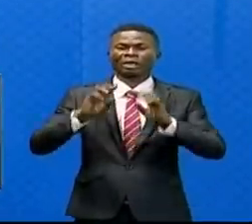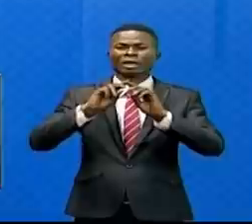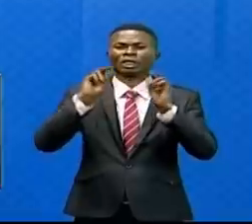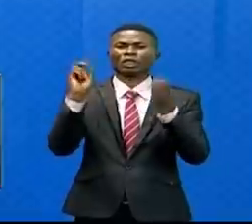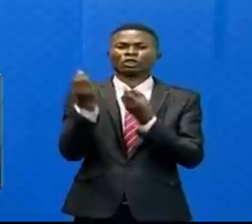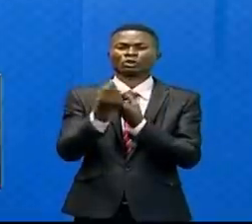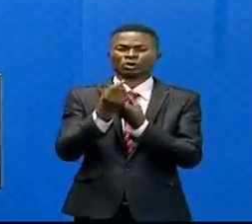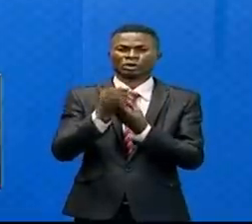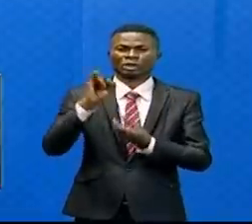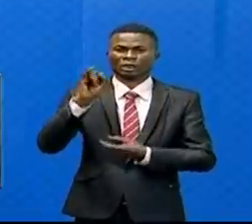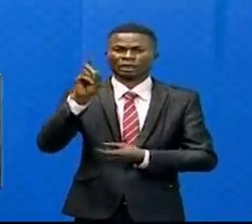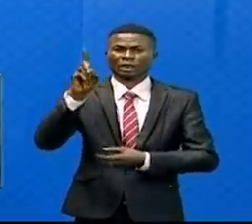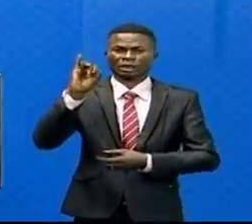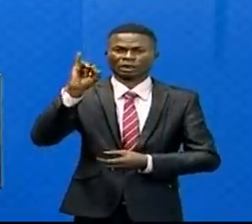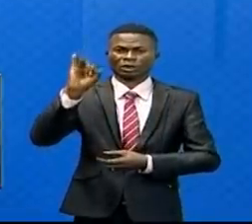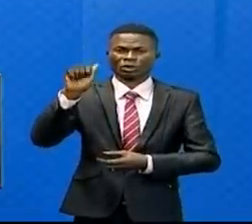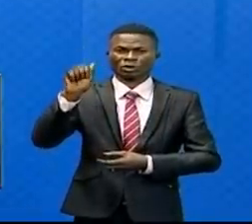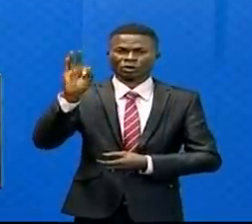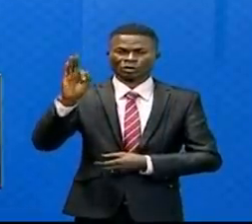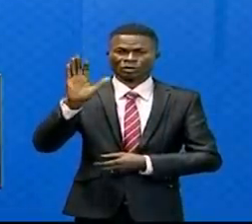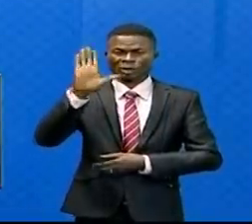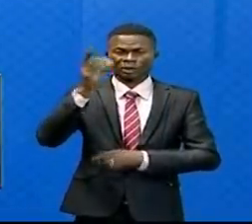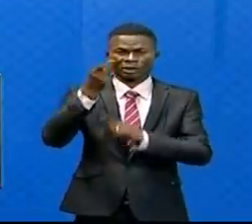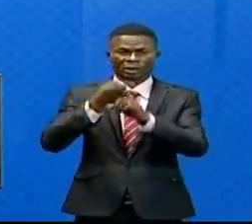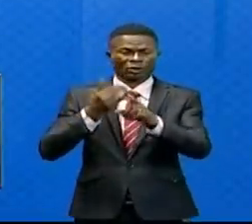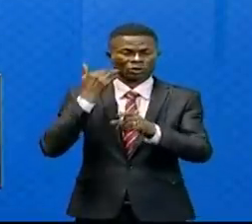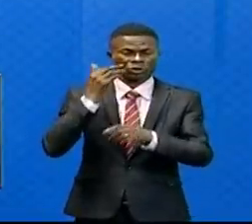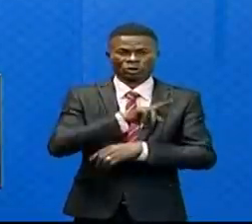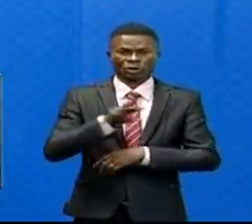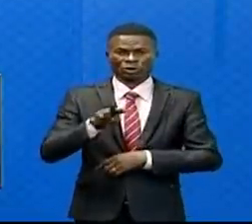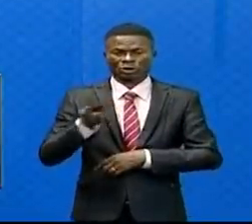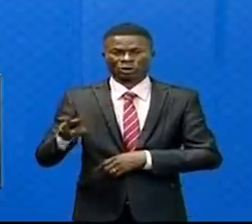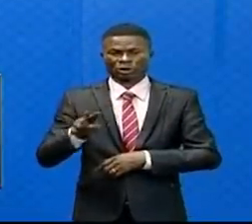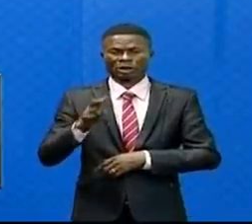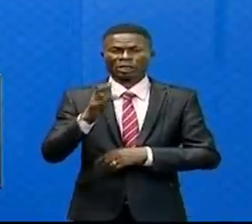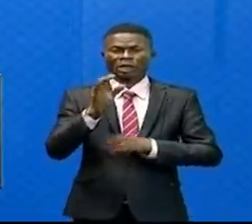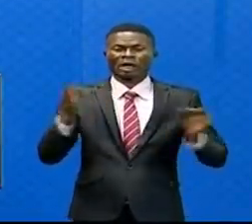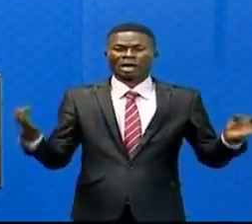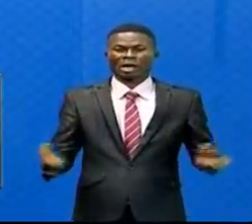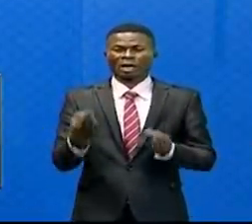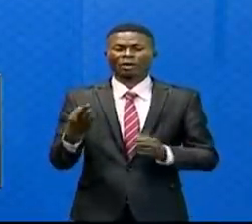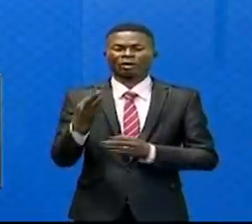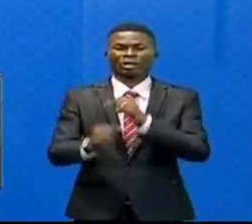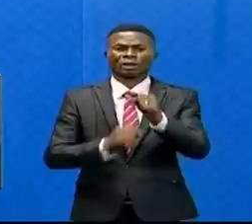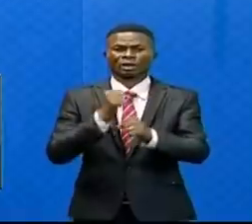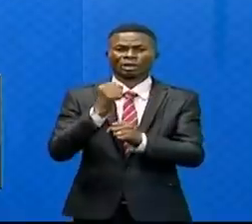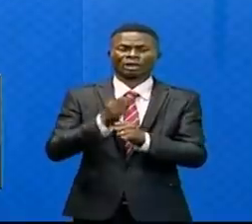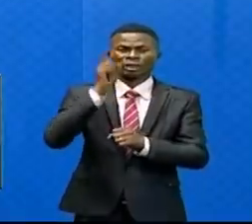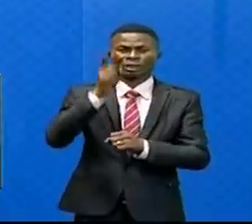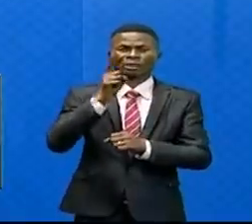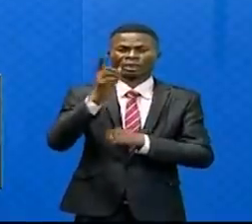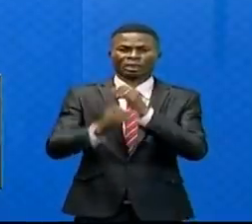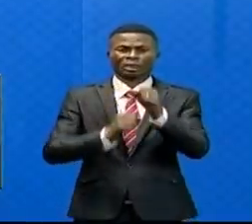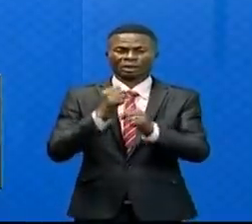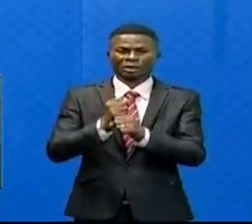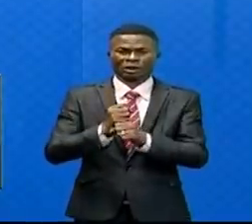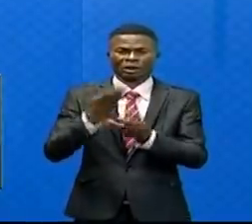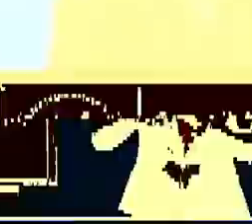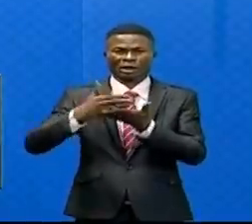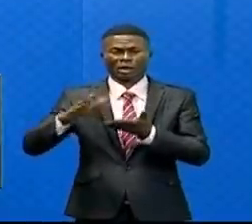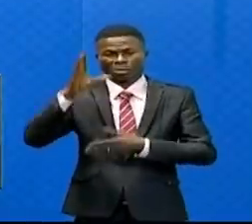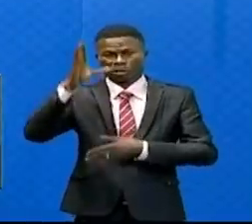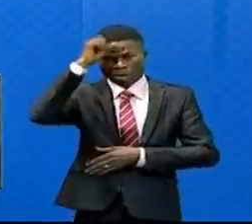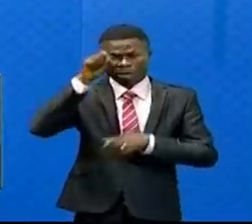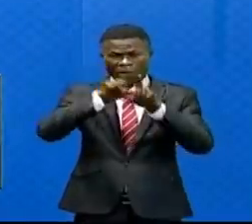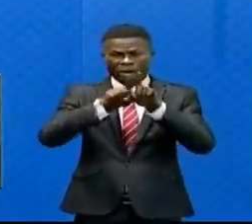de la célébration, le 5 juin 2022, du centenaire du diocèse d'Idiofa, couvrant une partie du Kwilu et une autre partie